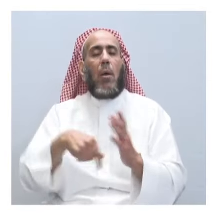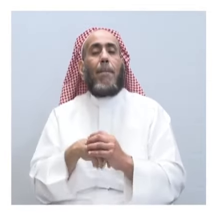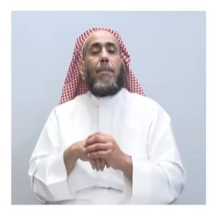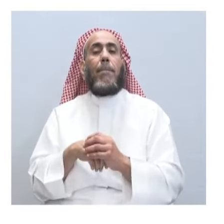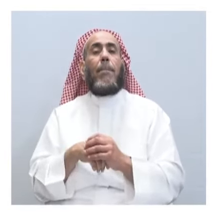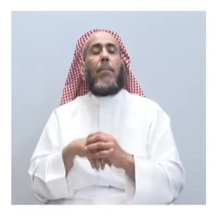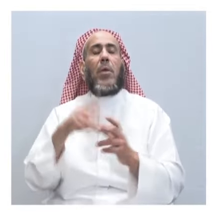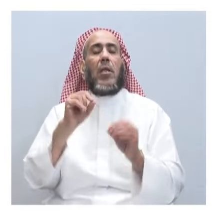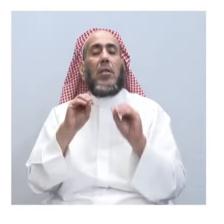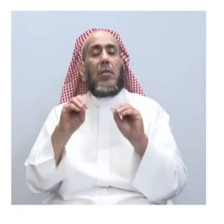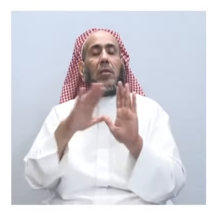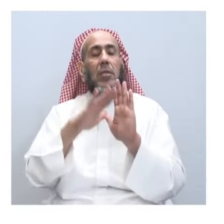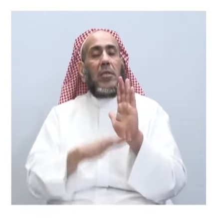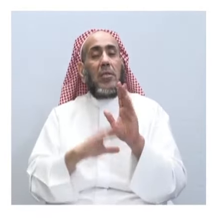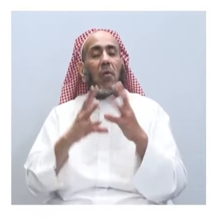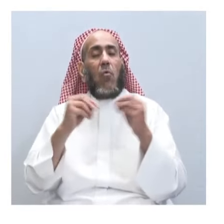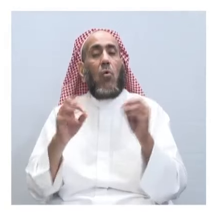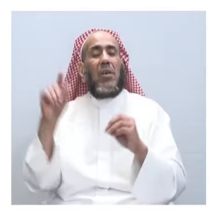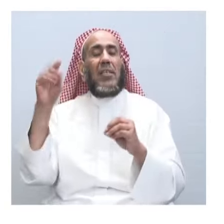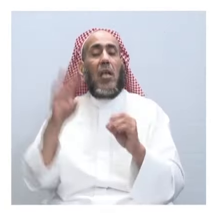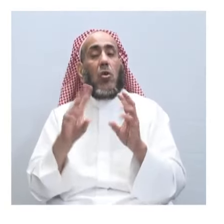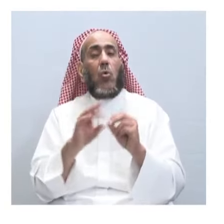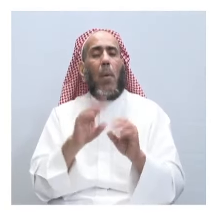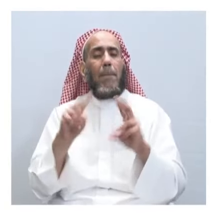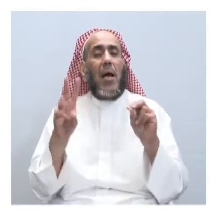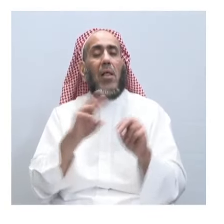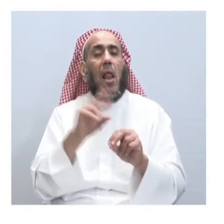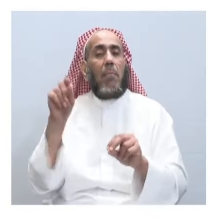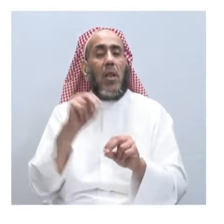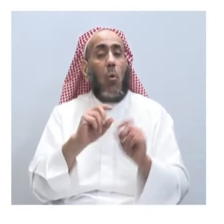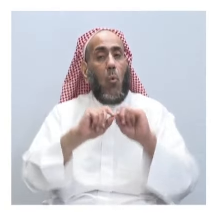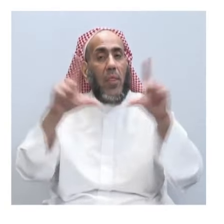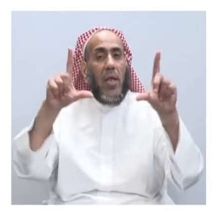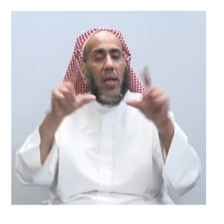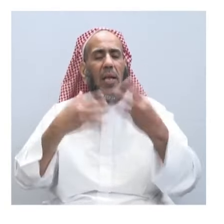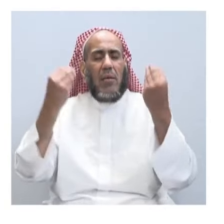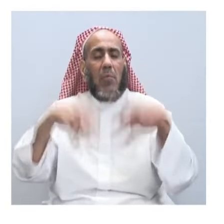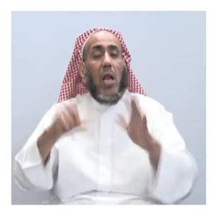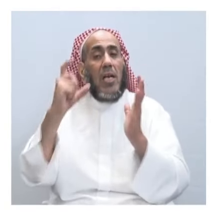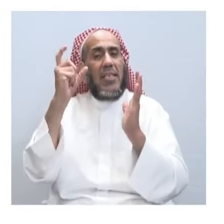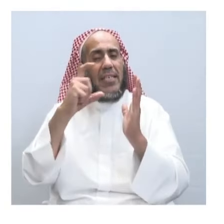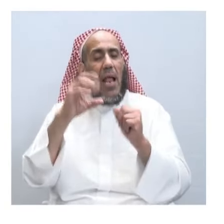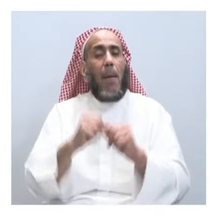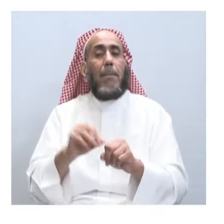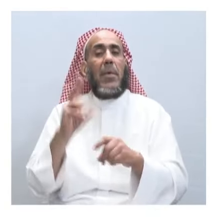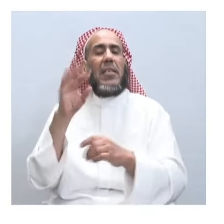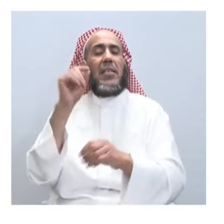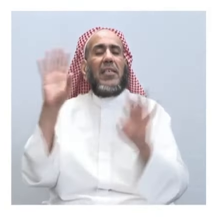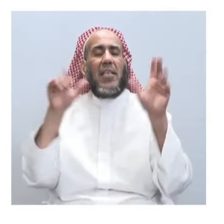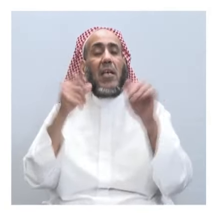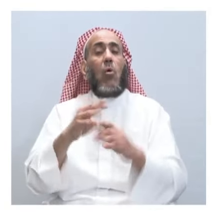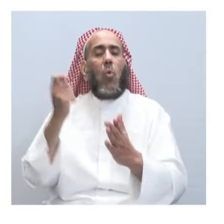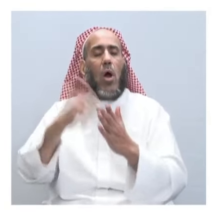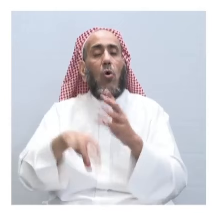اذا تناولنا تعريف التطير ذكرنا بعض الامثله وضحنا ابطال الاسلام للطير حكم التطير